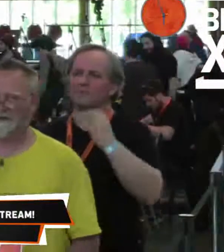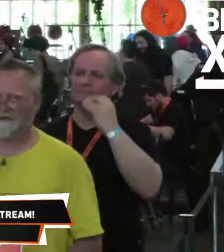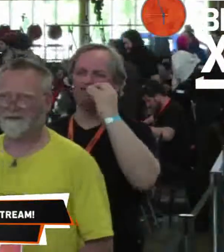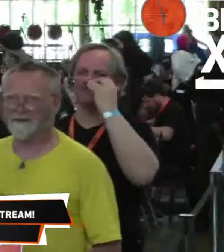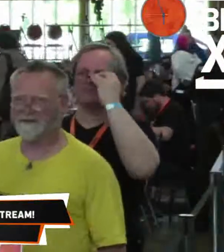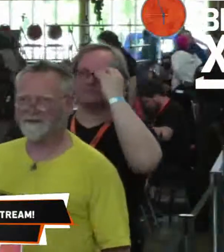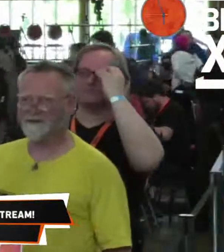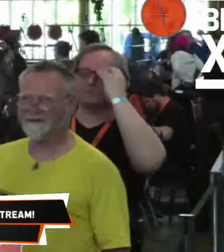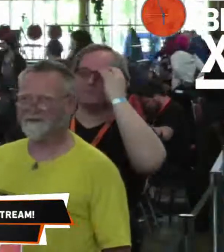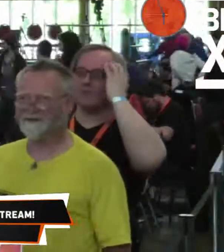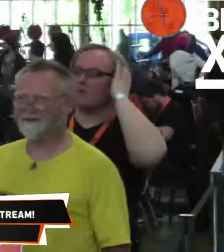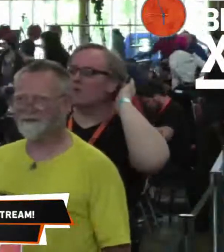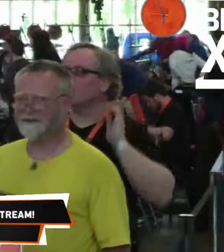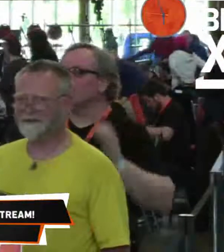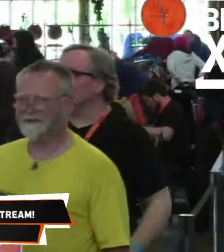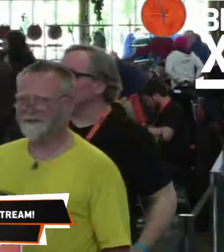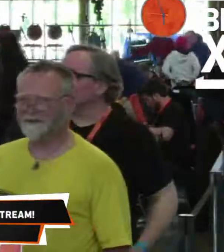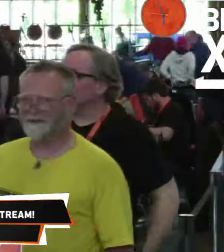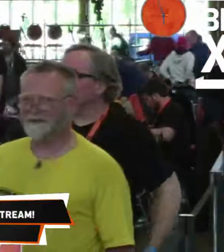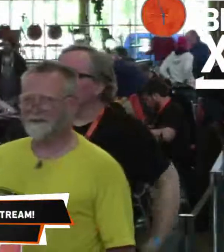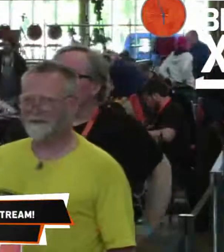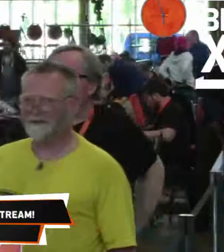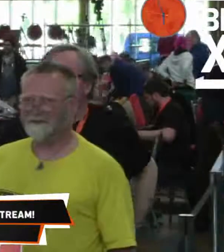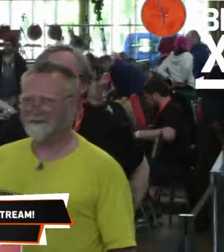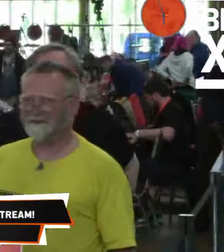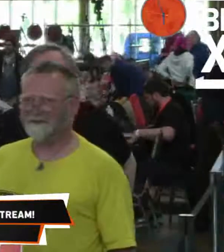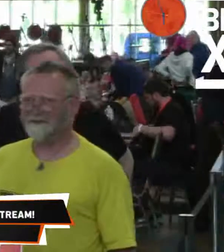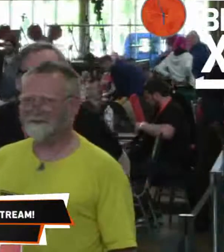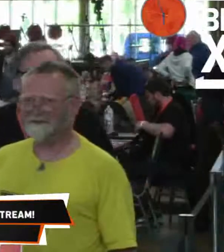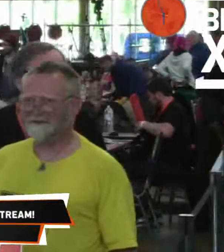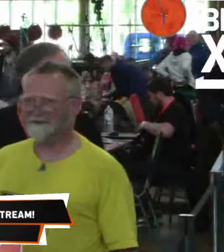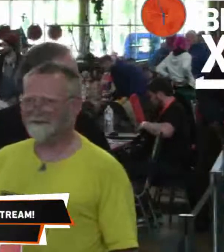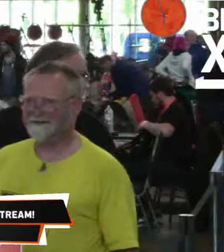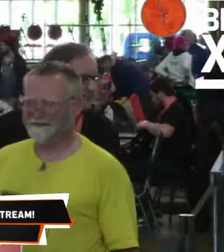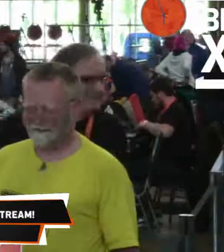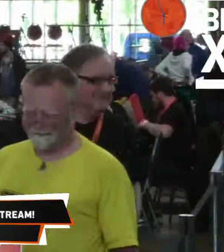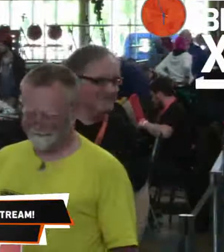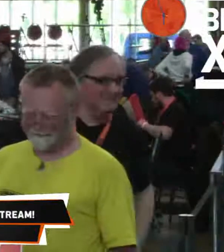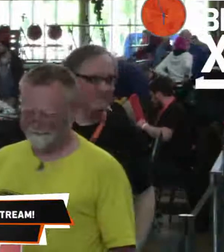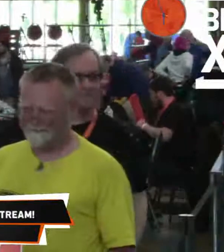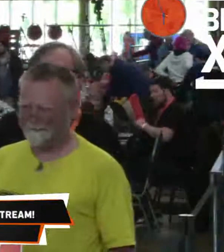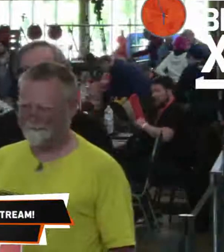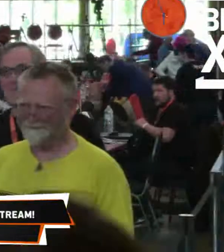der ist ein ganz angenehmer Gesprächspartner der muss der ist nicht immer Ordnungsmaßnahme